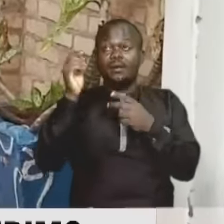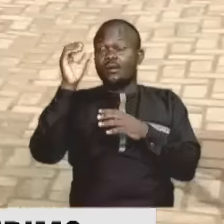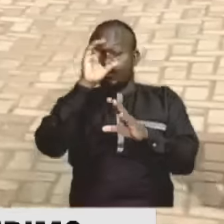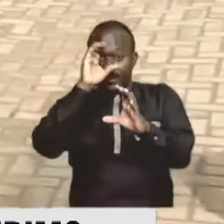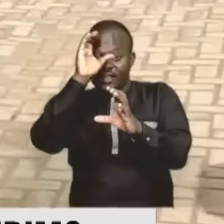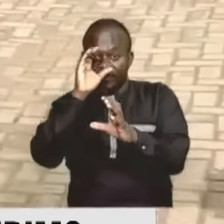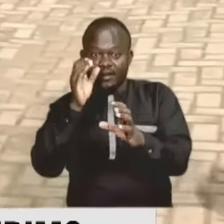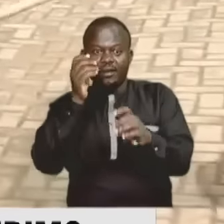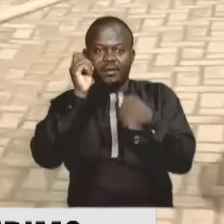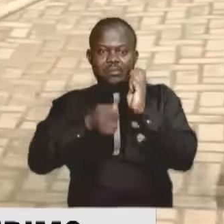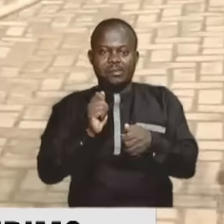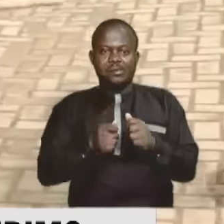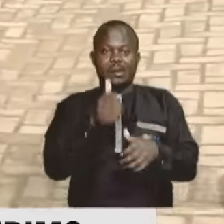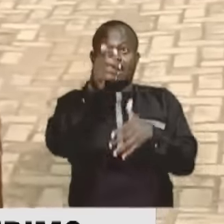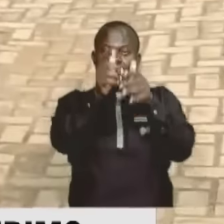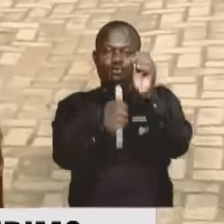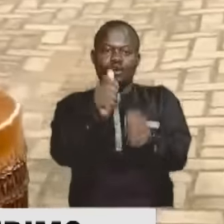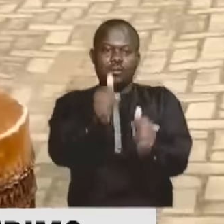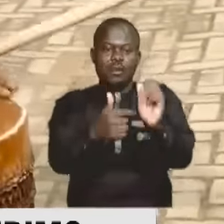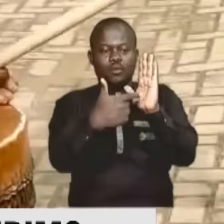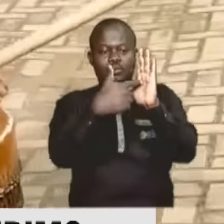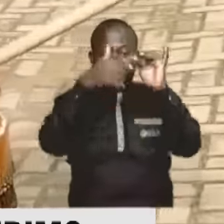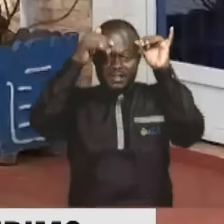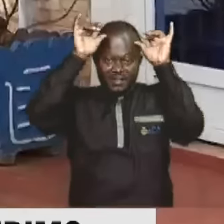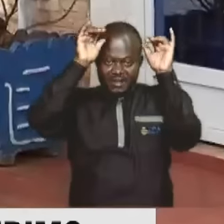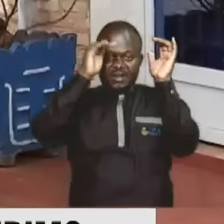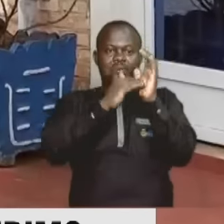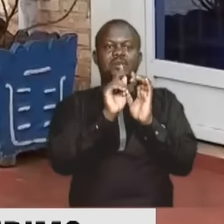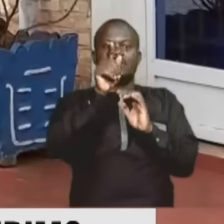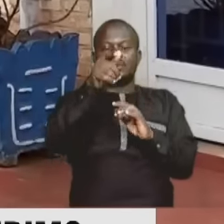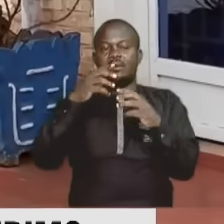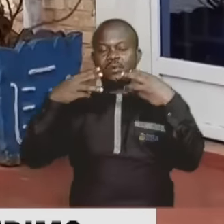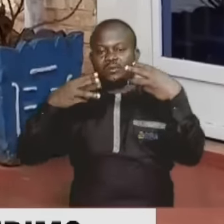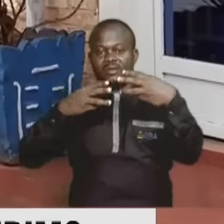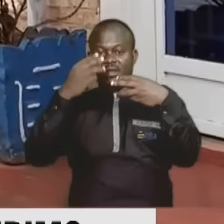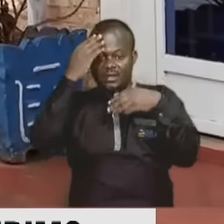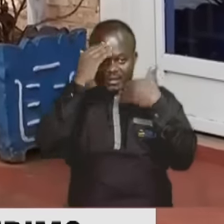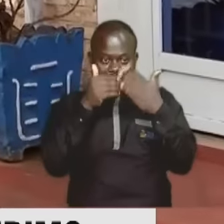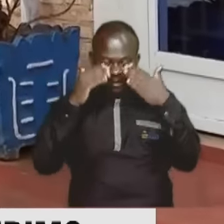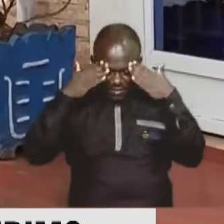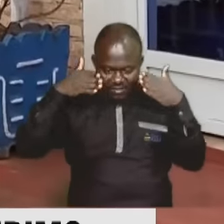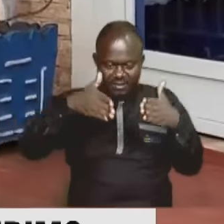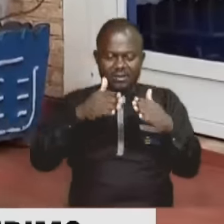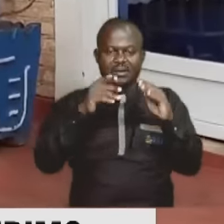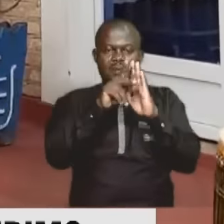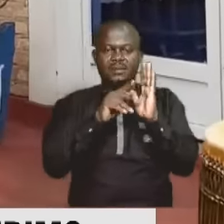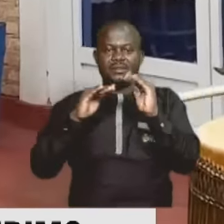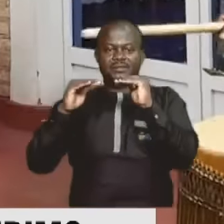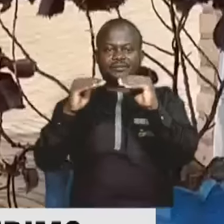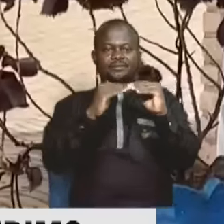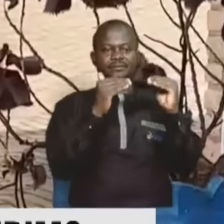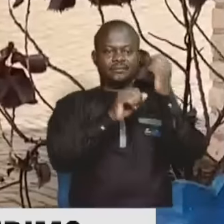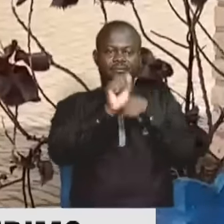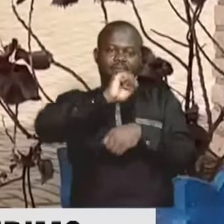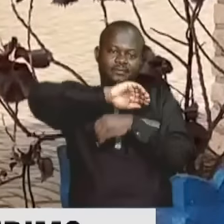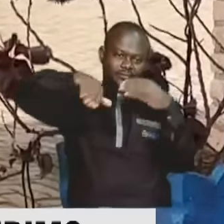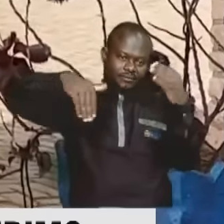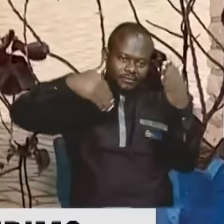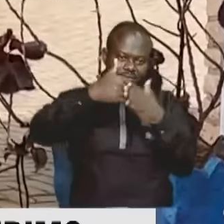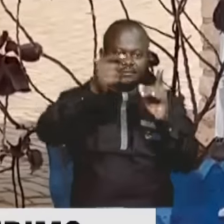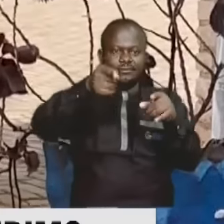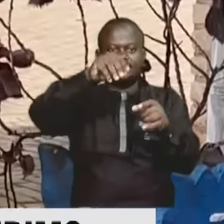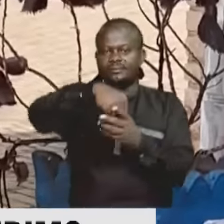kuvuza ingoma, gukama, kumurika inyambo no kujyanwa ku rugamba. Kubera kwimakaza ihame ry'uburinganire, ubu imirimo yose mu gihugu